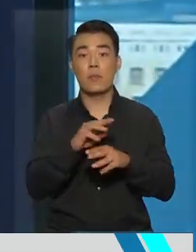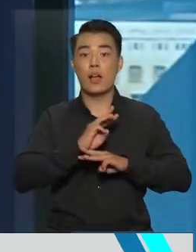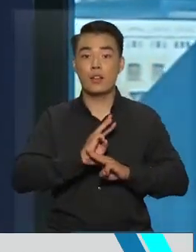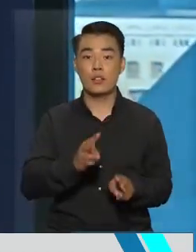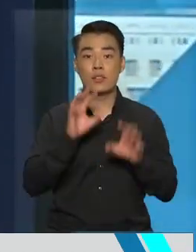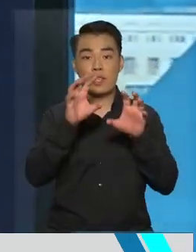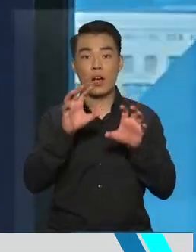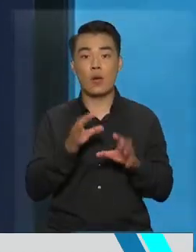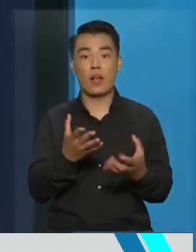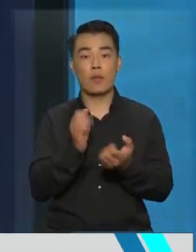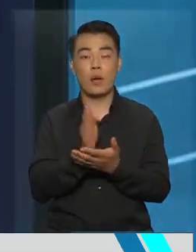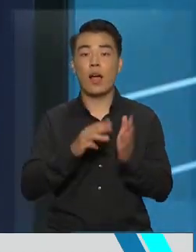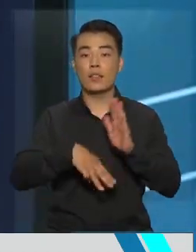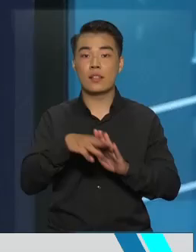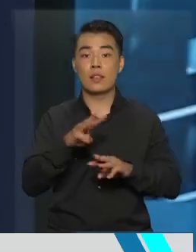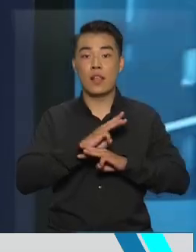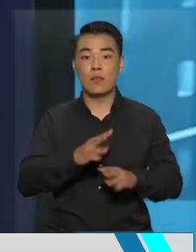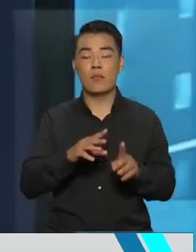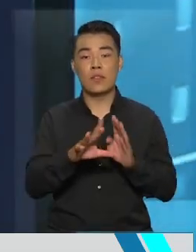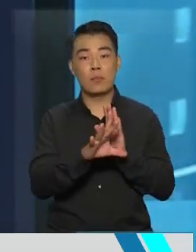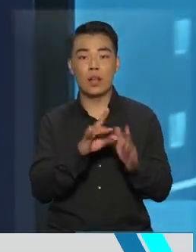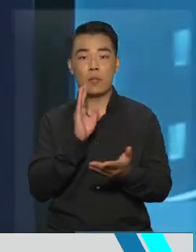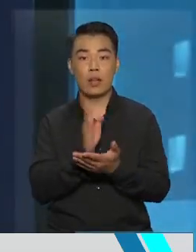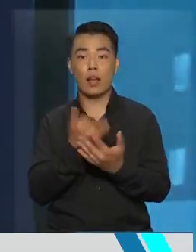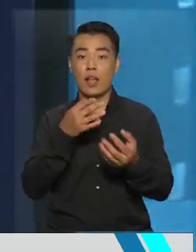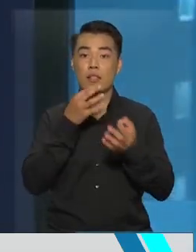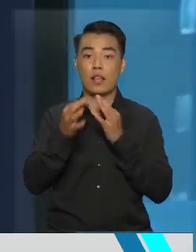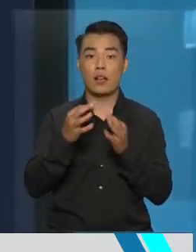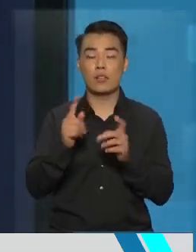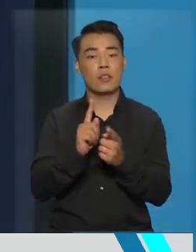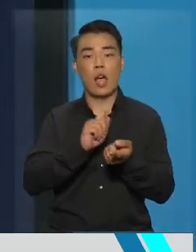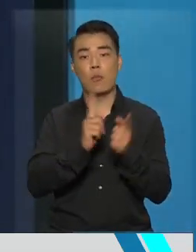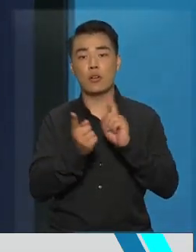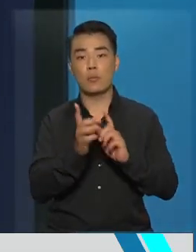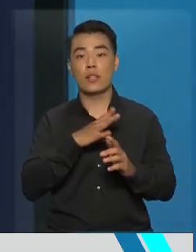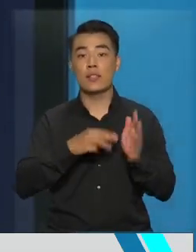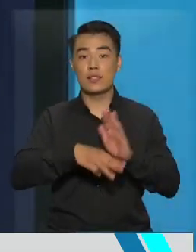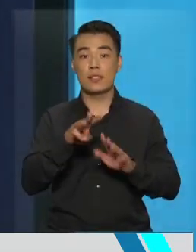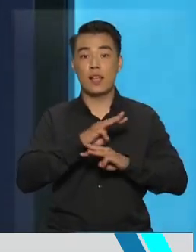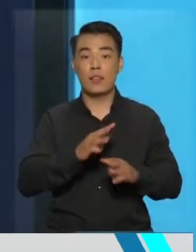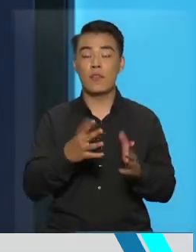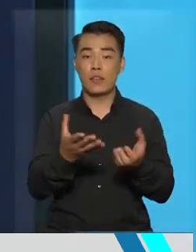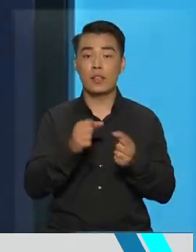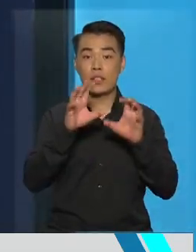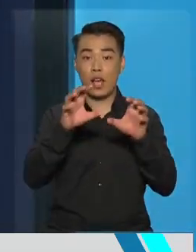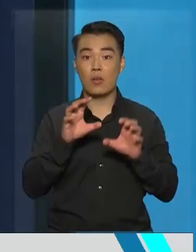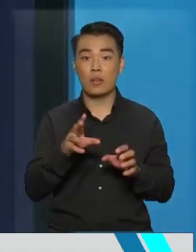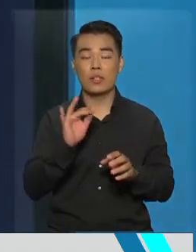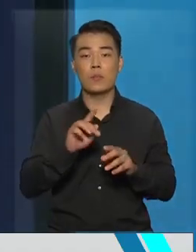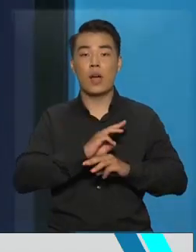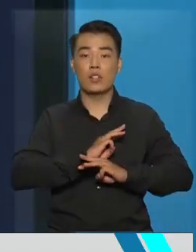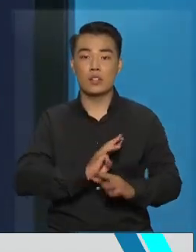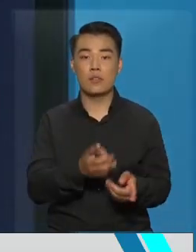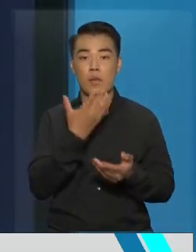принимает законы, а сенат одобряет или не одобряет. Раньше вот это соотношение было наоборот, то есть сенат принимал законы, мажилис не одобрял. Для чего эта